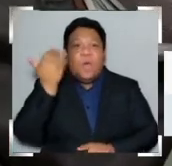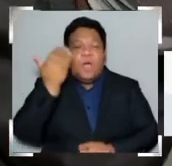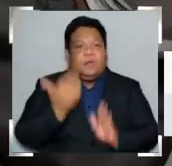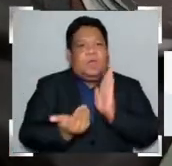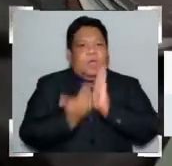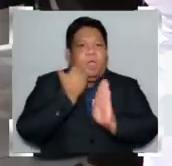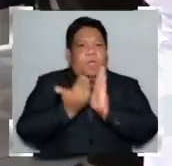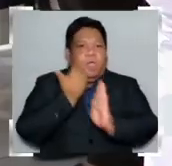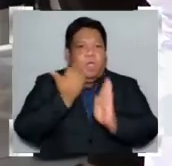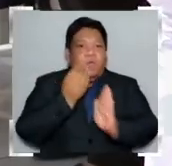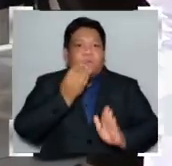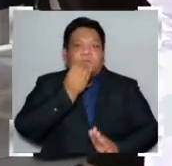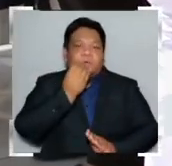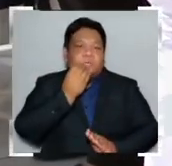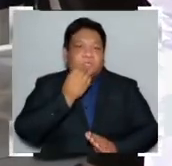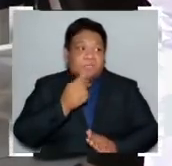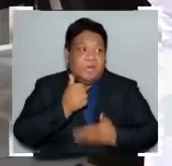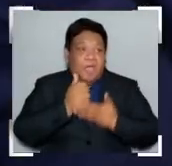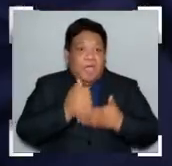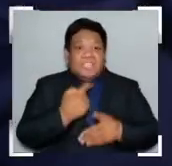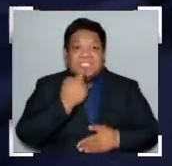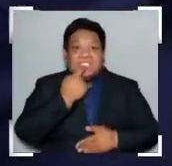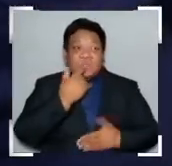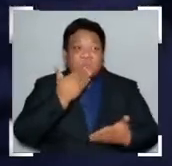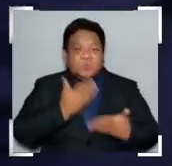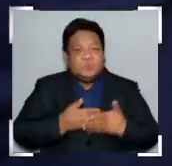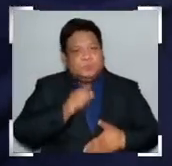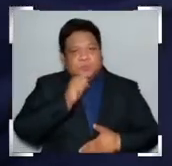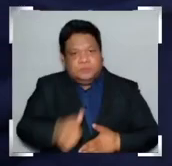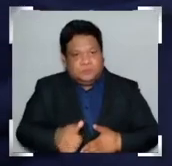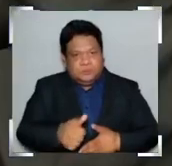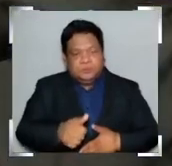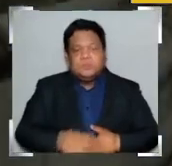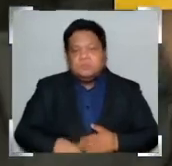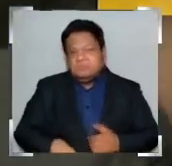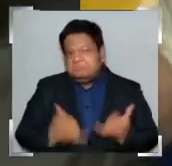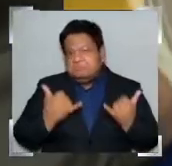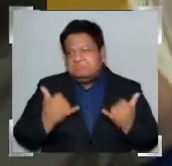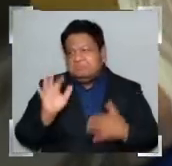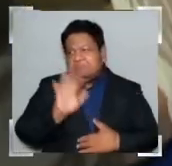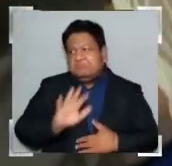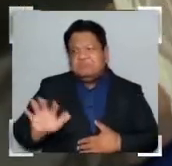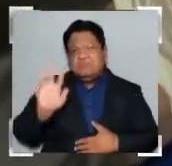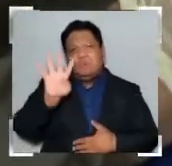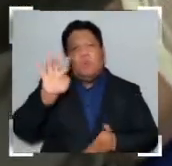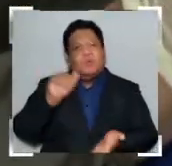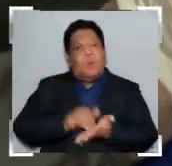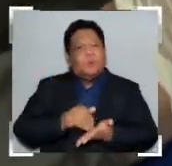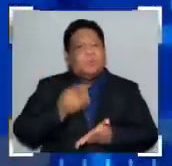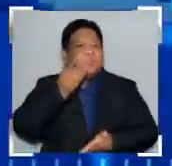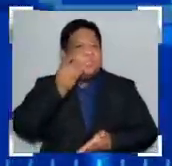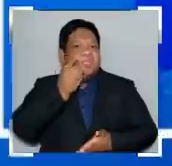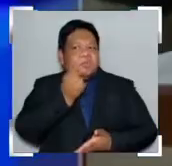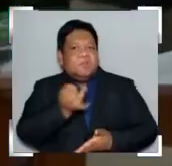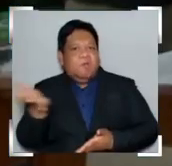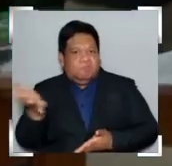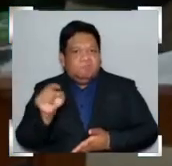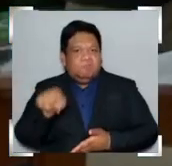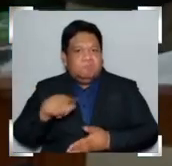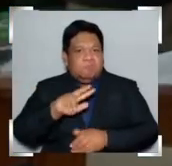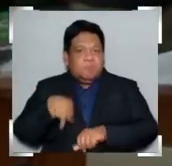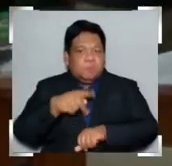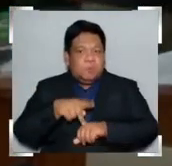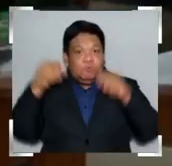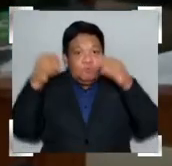sa ngipin. Sa ngayon, may mahigit 4,000 dentista lang sa bansa at karamihan nakasentro sa mga lungsod.